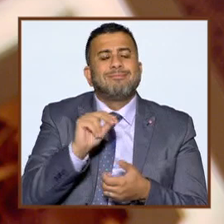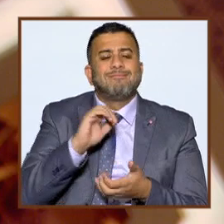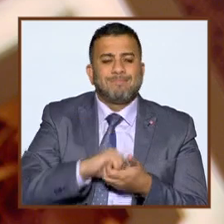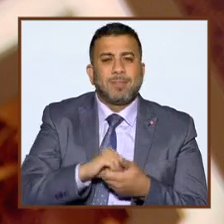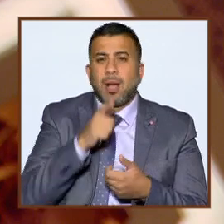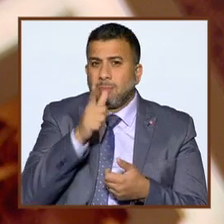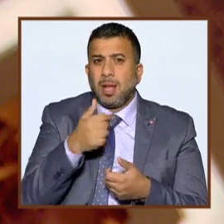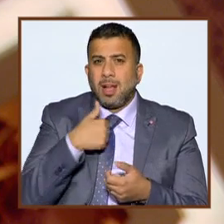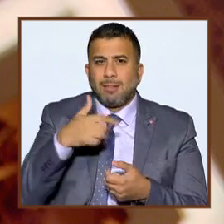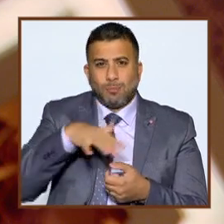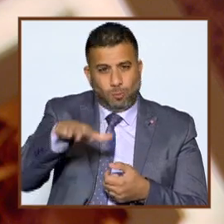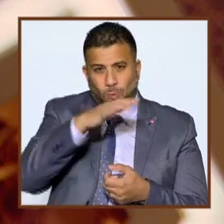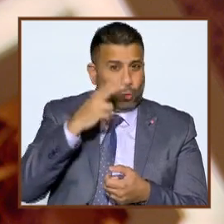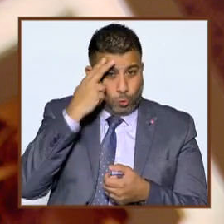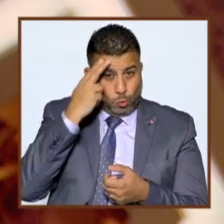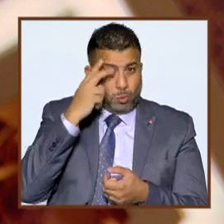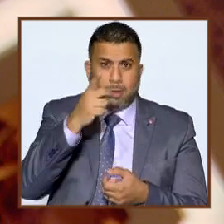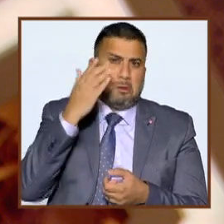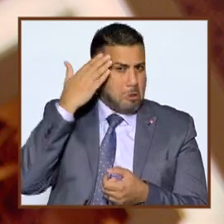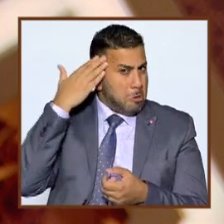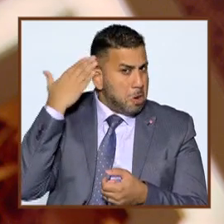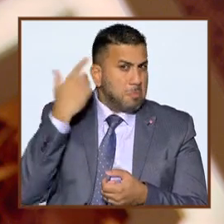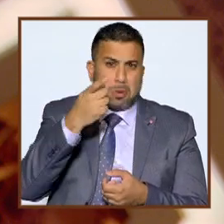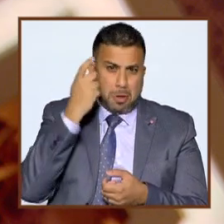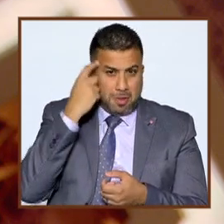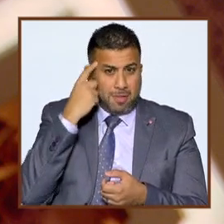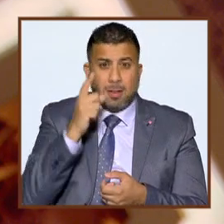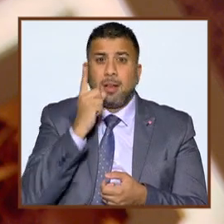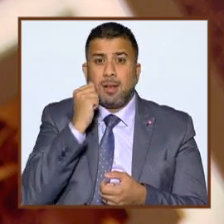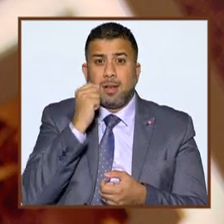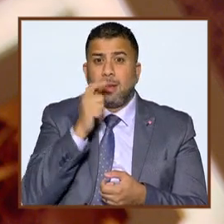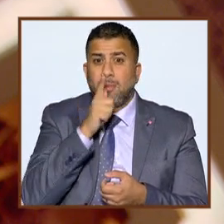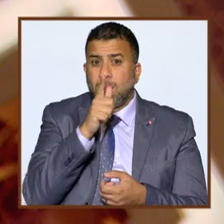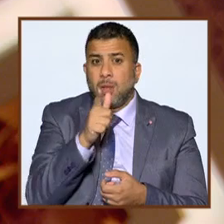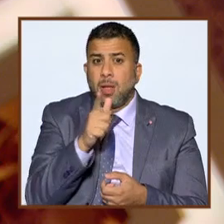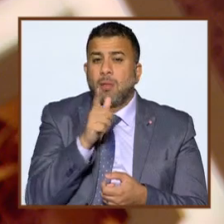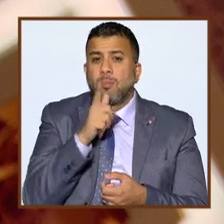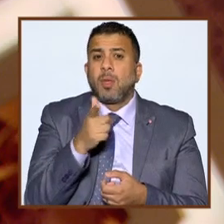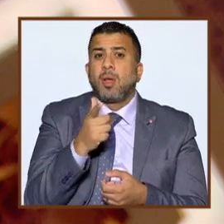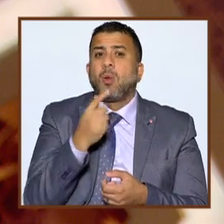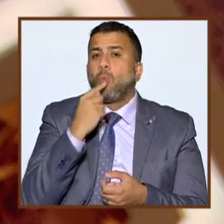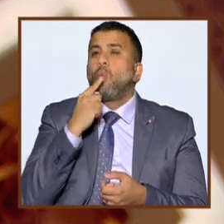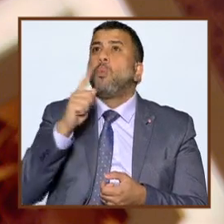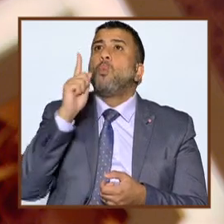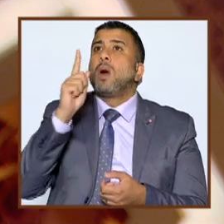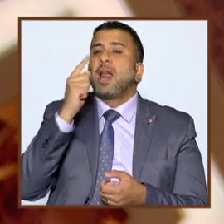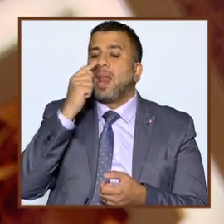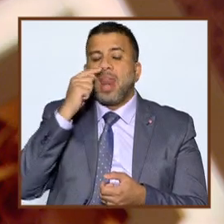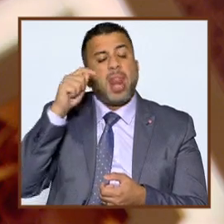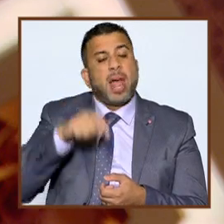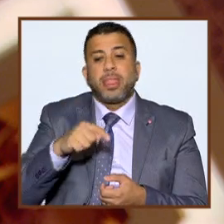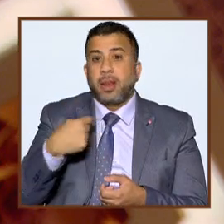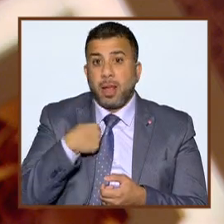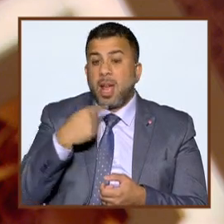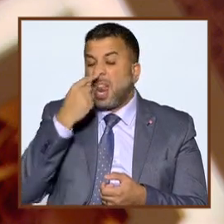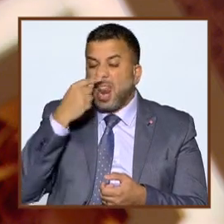اللي يظهر لي يا أخوي عبد الله الله يرضى عليك ويبارك فيك أن الرجل اللي قال هالكلام هذا قال عن طريق الحلف نذرا علي،